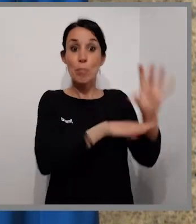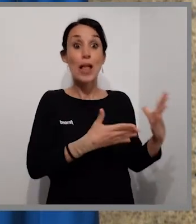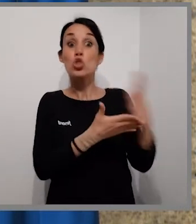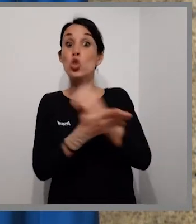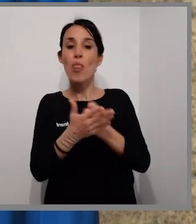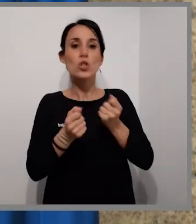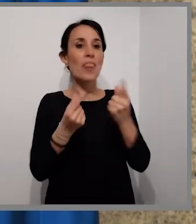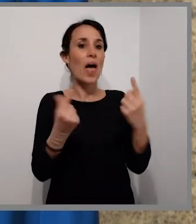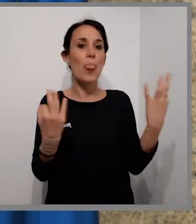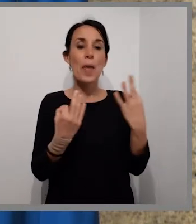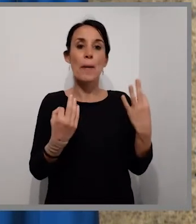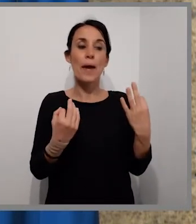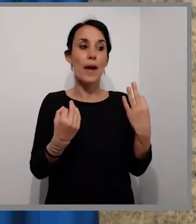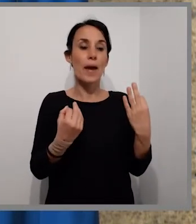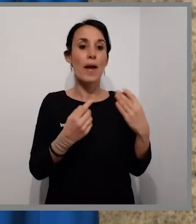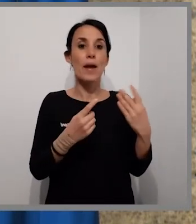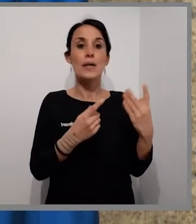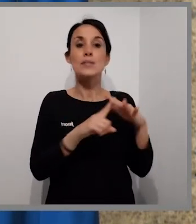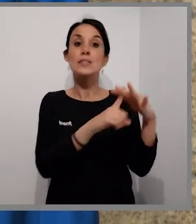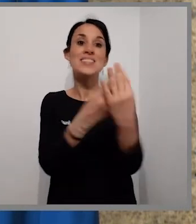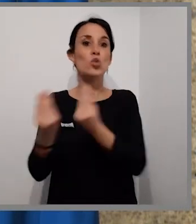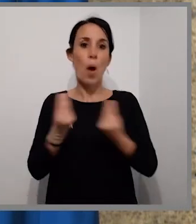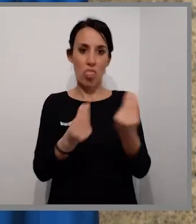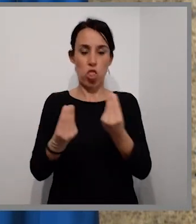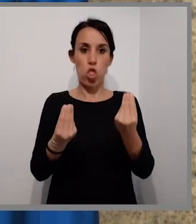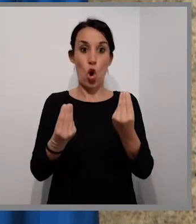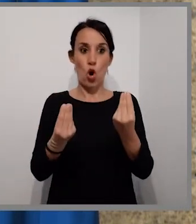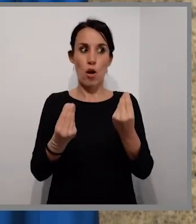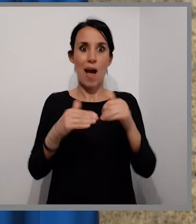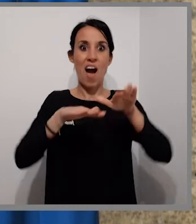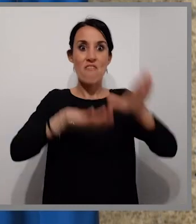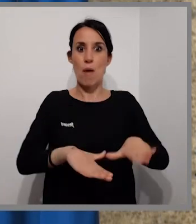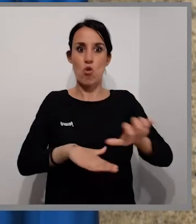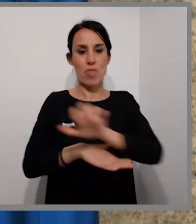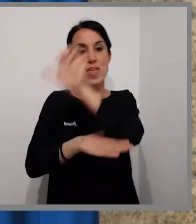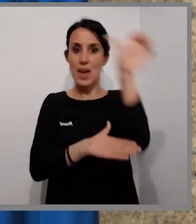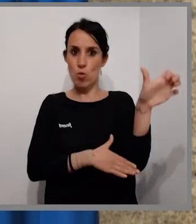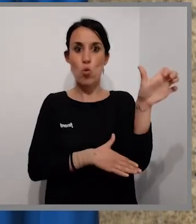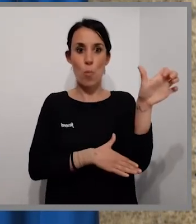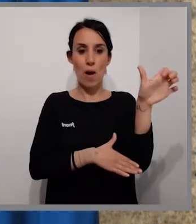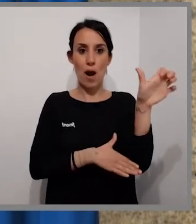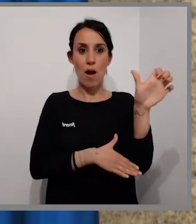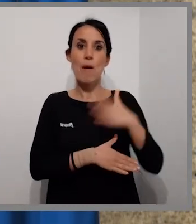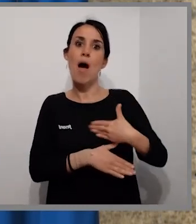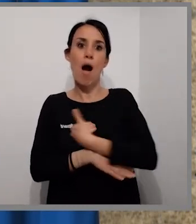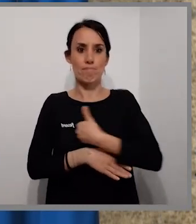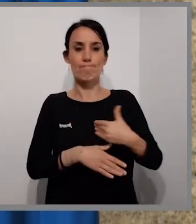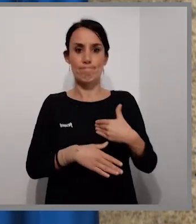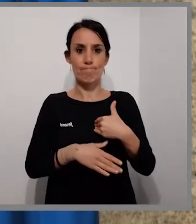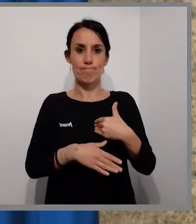anem generant aquest clima favorable al que és el posicionament d'Europa en tota